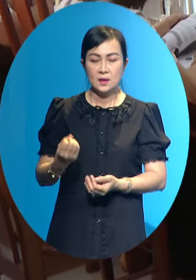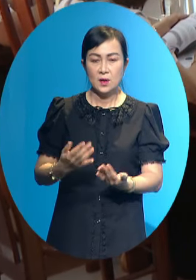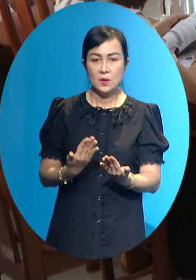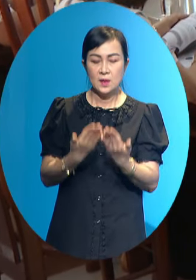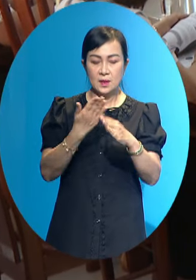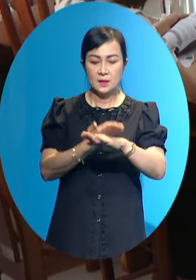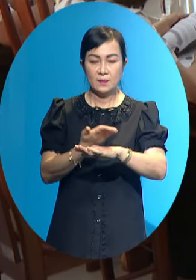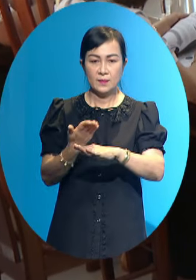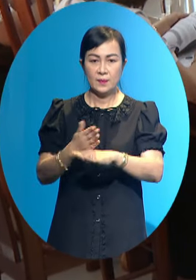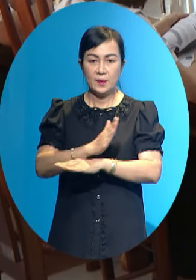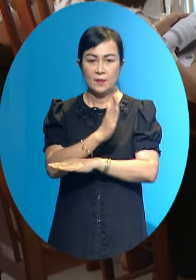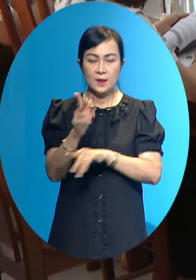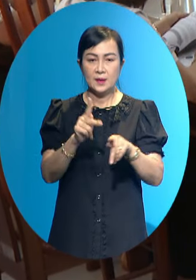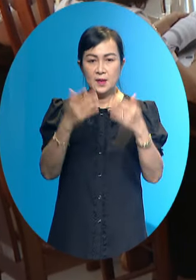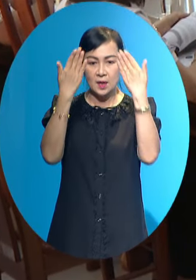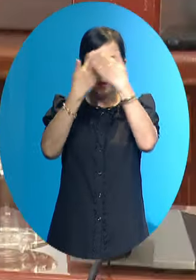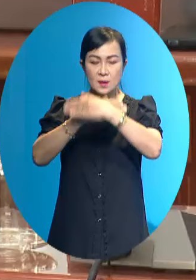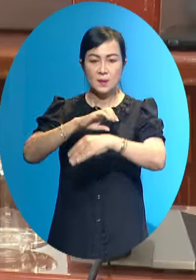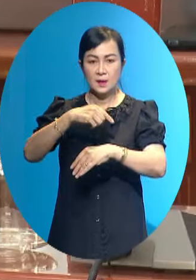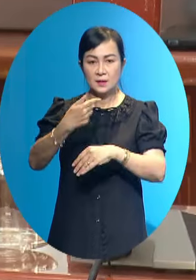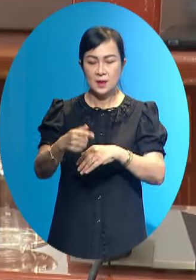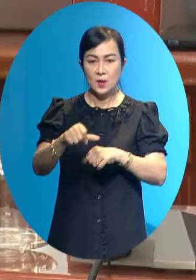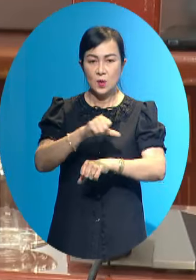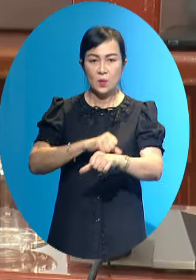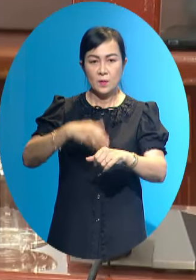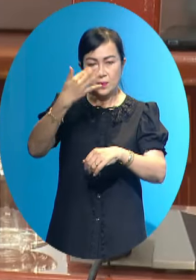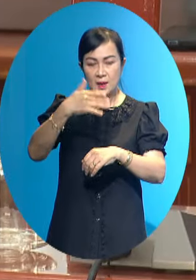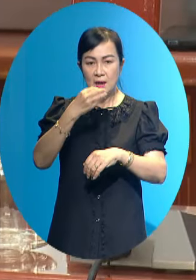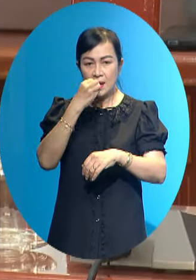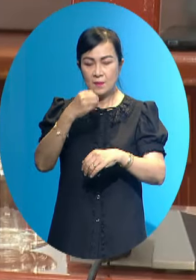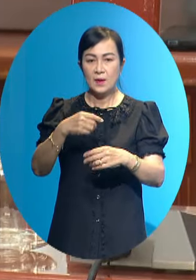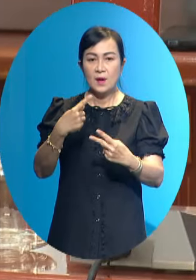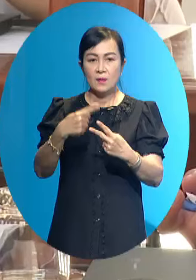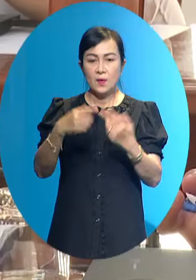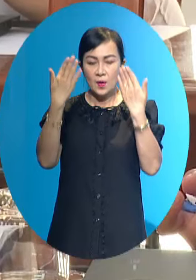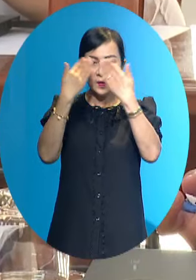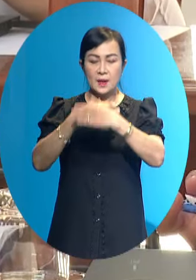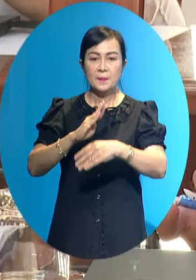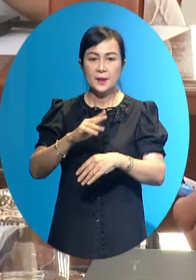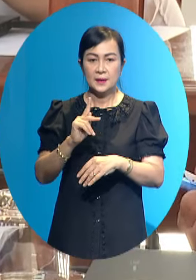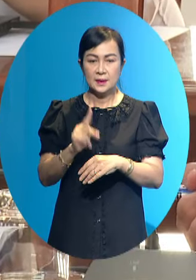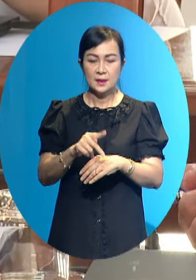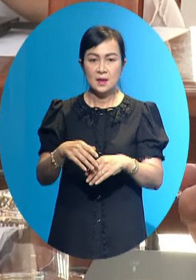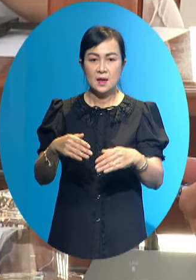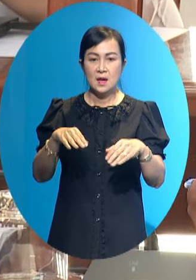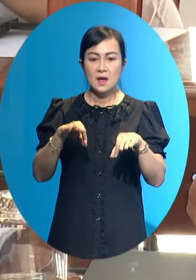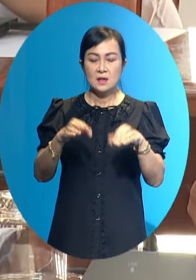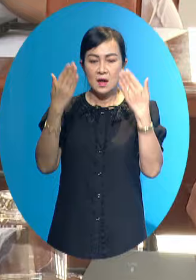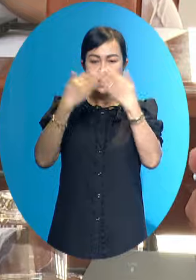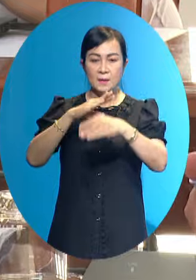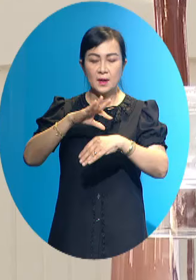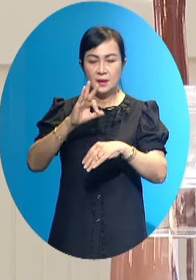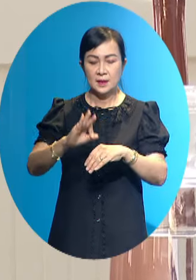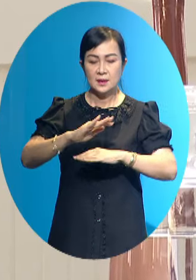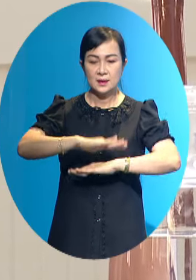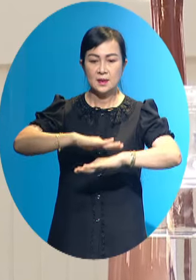xuất sản phẩm chính để phát triển kinh tế ban đêm Cần Giờ như hoạt động trải nghiệm ẩm thực tại phố ẩm thực đêm xã Bình Khánh và chợ đêm Cần Thạnh, xây dựng